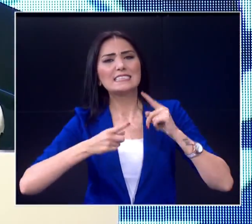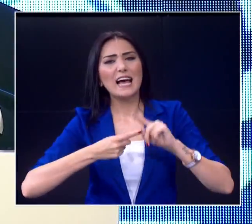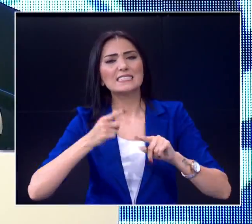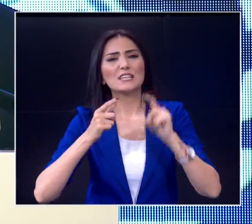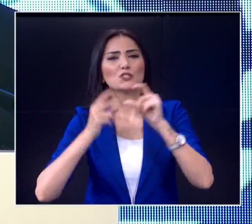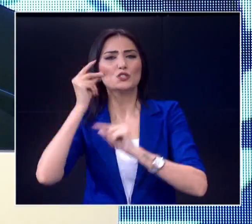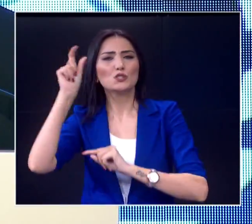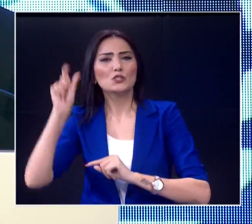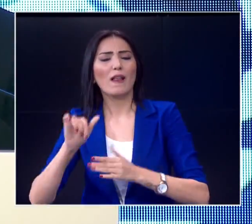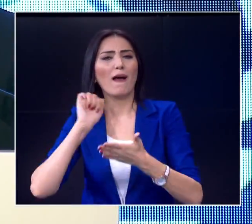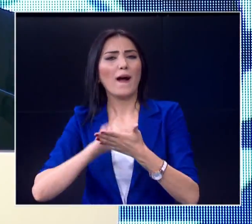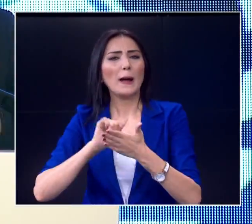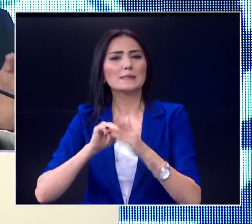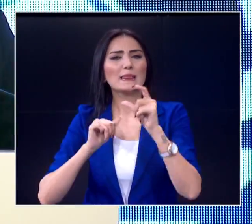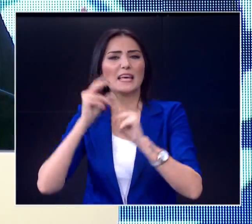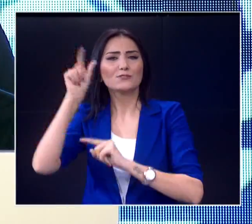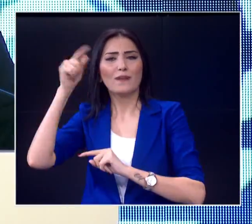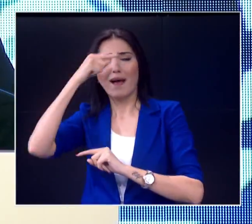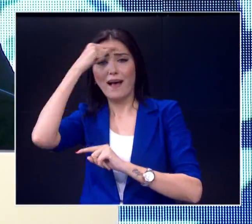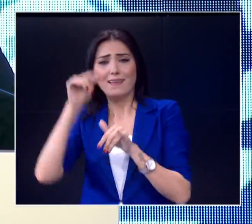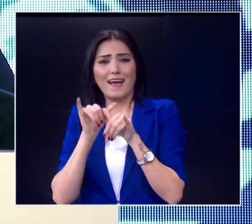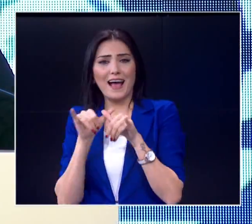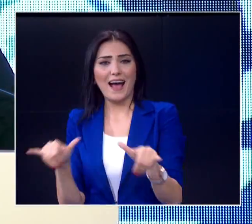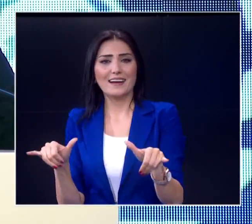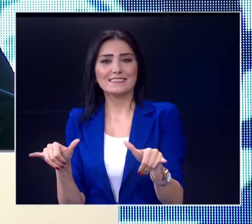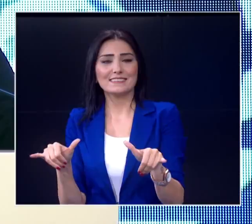siyasetçiyle gazetecinin kaderi aynı.